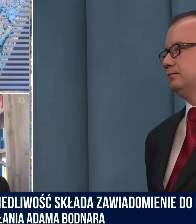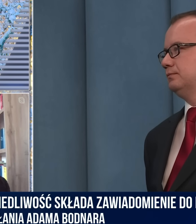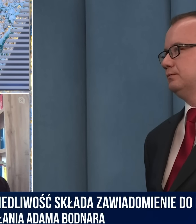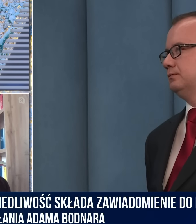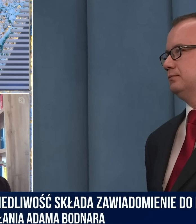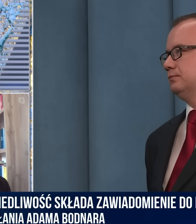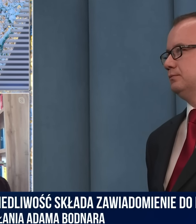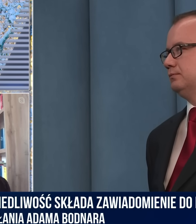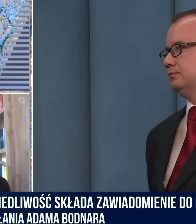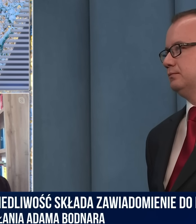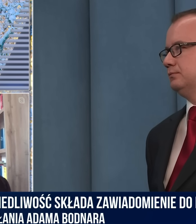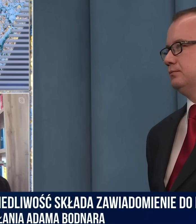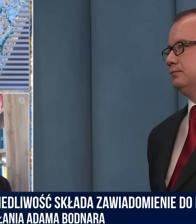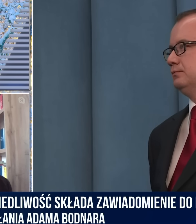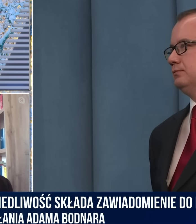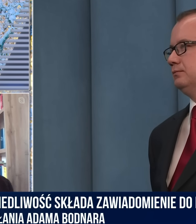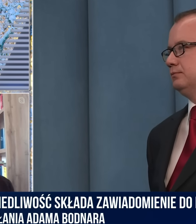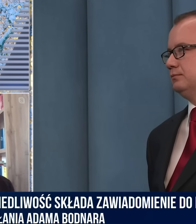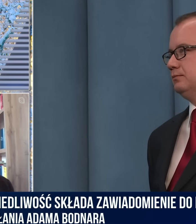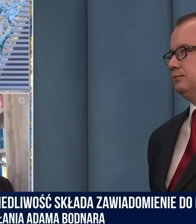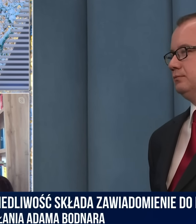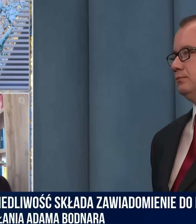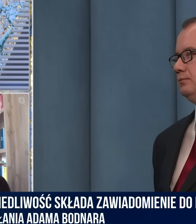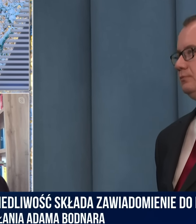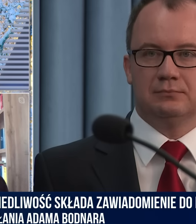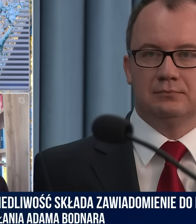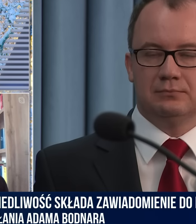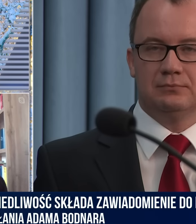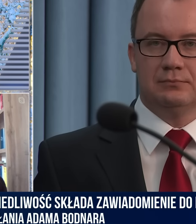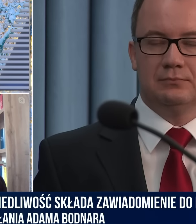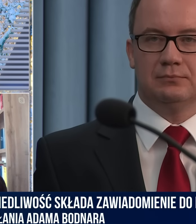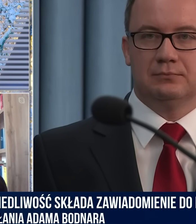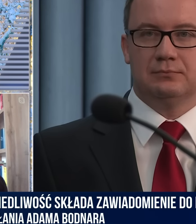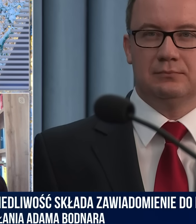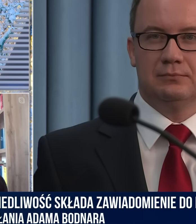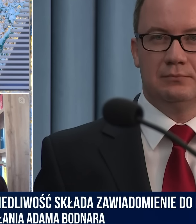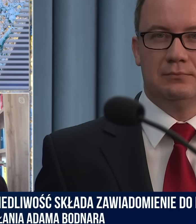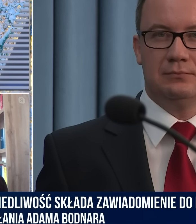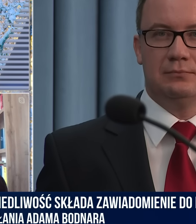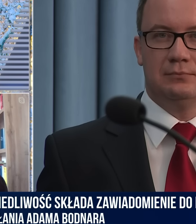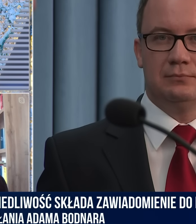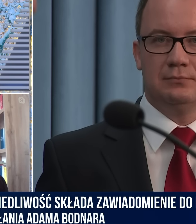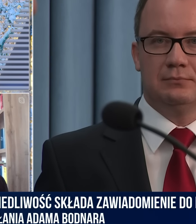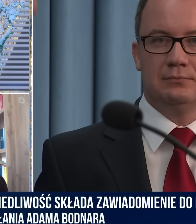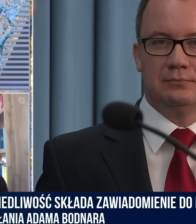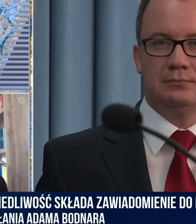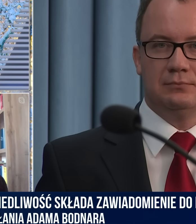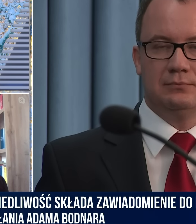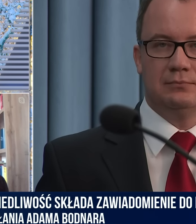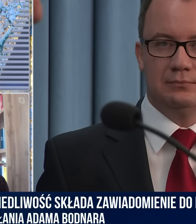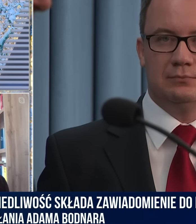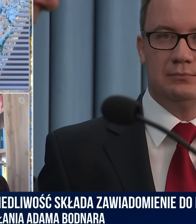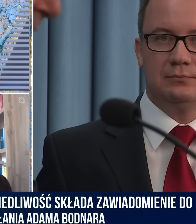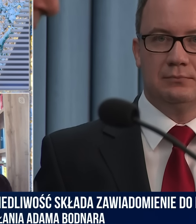które stało się udziałem polskiego społeczeństwa. Więc mamy takie wytworzenie takiej nadrzeczywistości, w